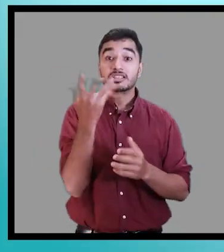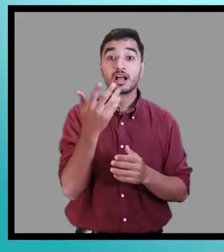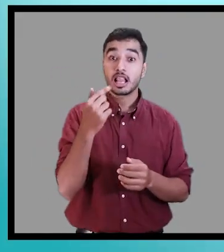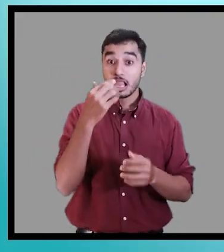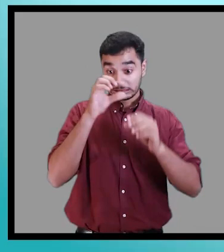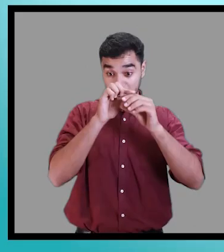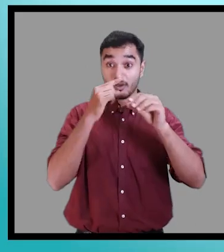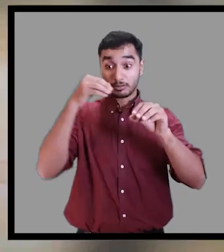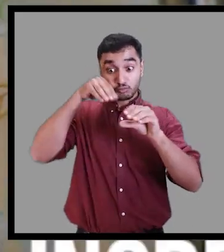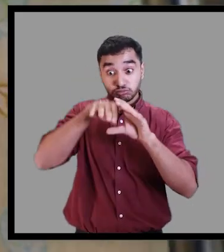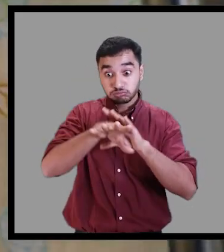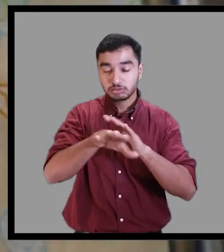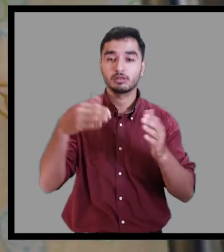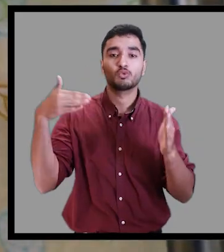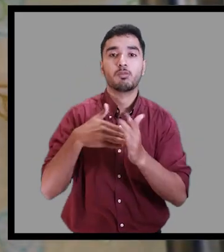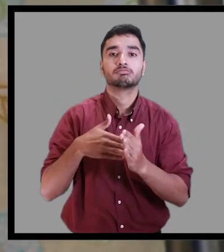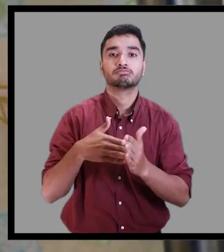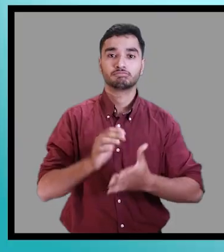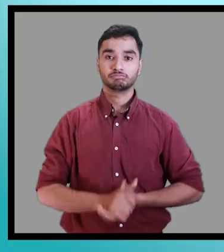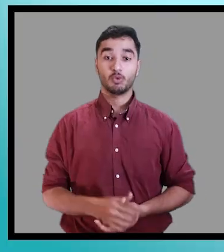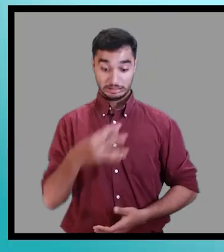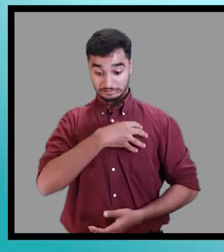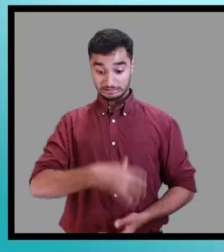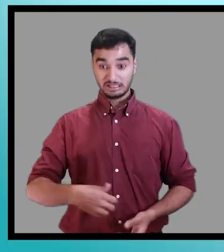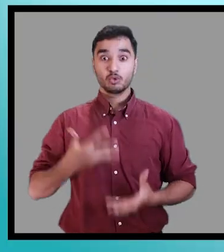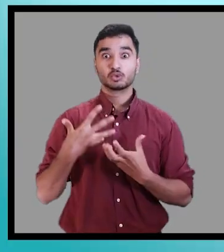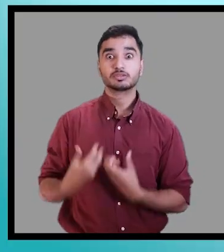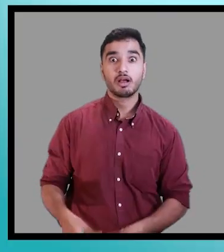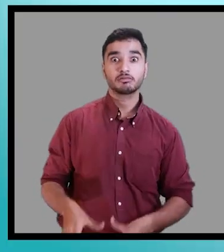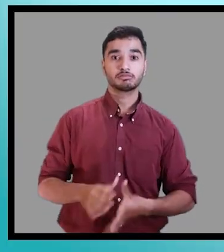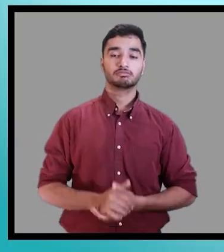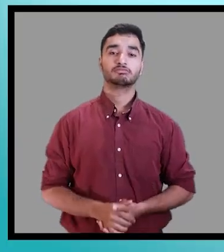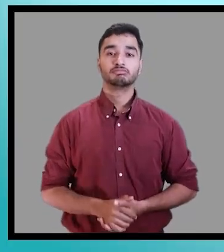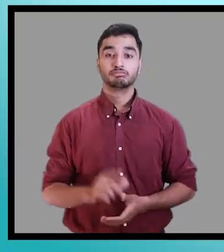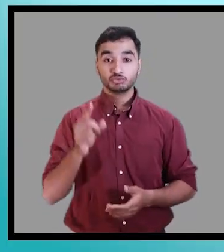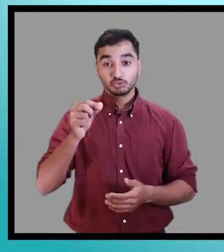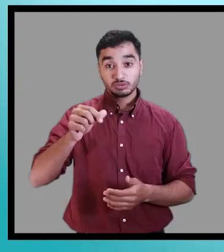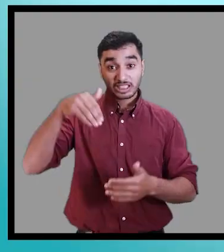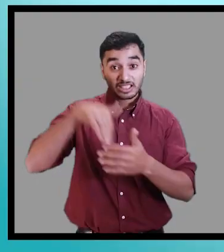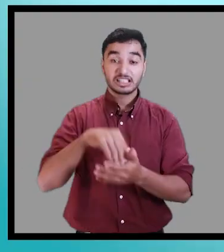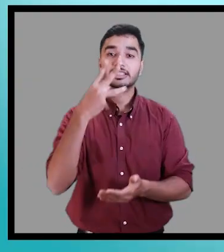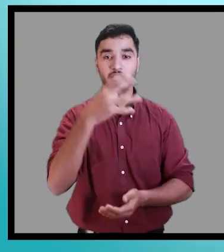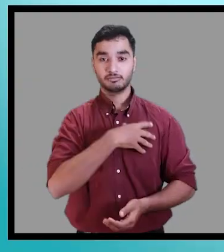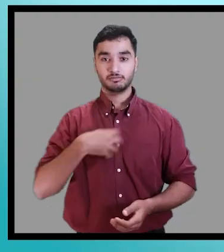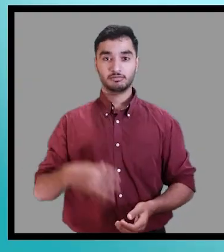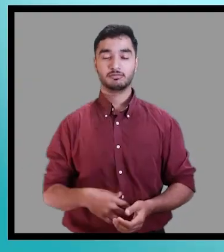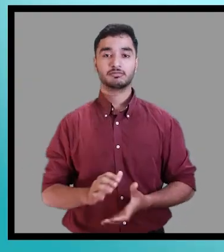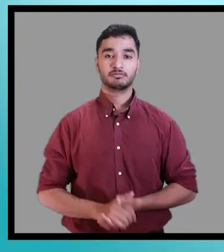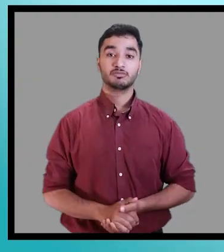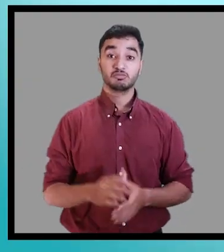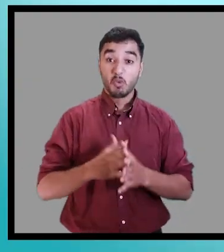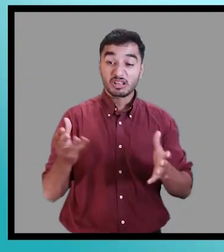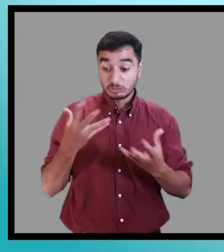में रुकावट पैदा होती है, ब्लड प्रेशर बढ़ता है और आज़ा को नुकसान पहुंचता है। शुगर के अंदर 3 आज़ा हैं जिनमें खास तौर